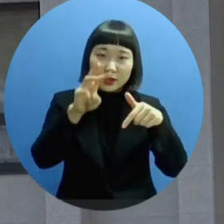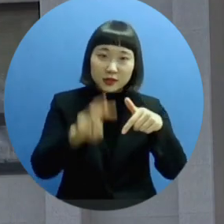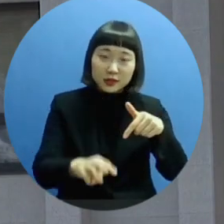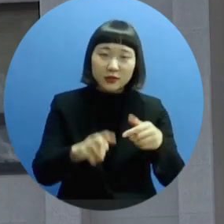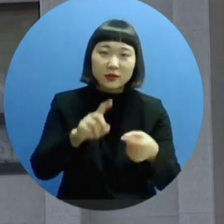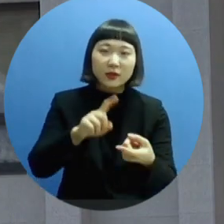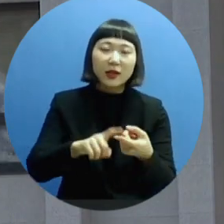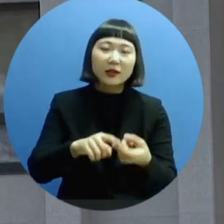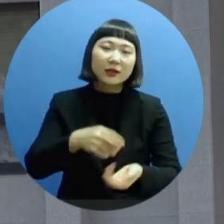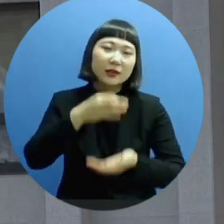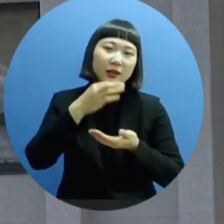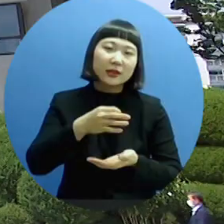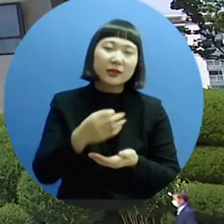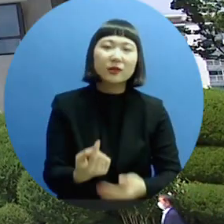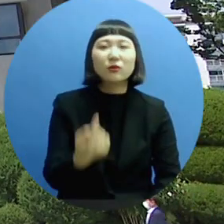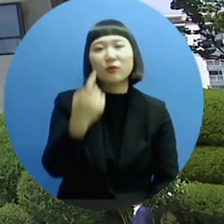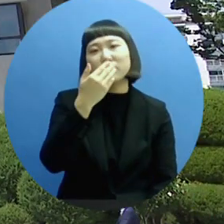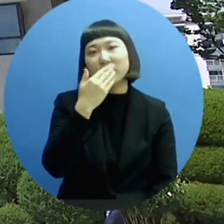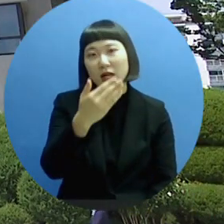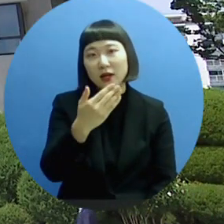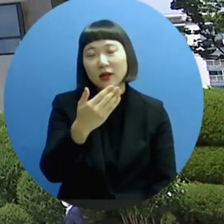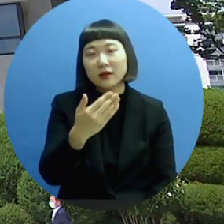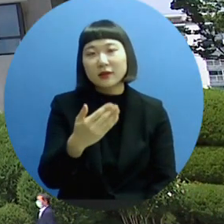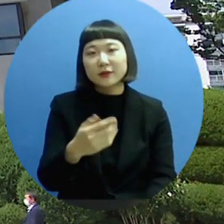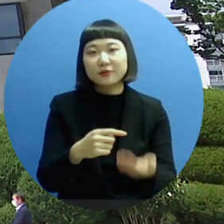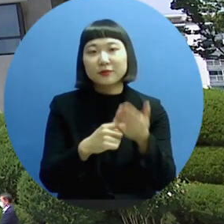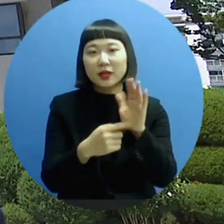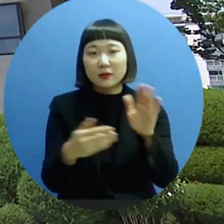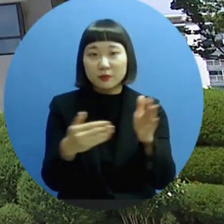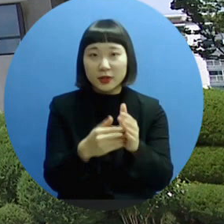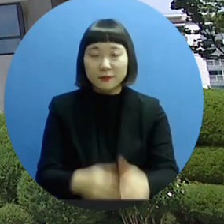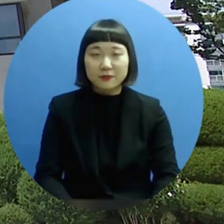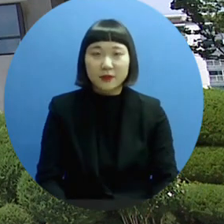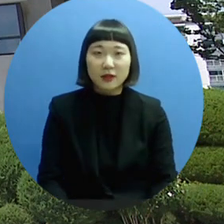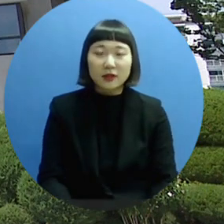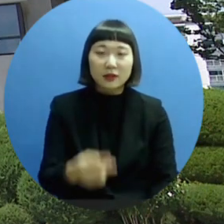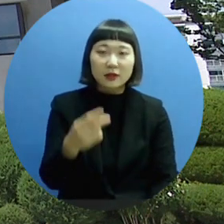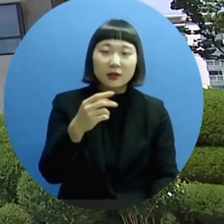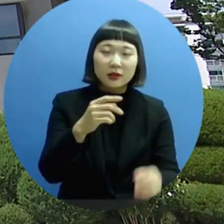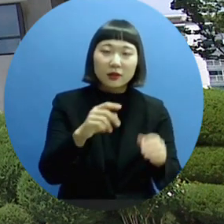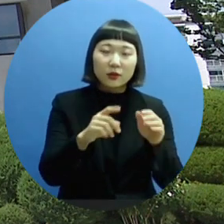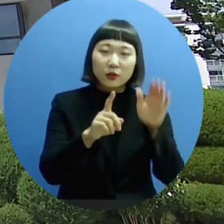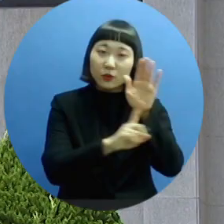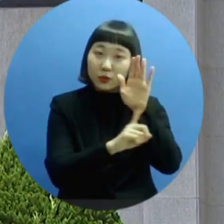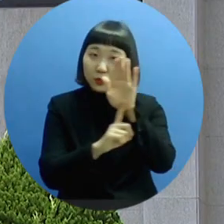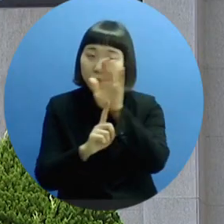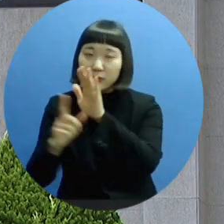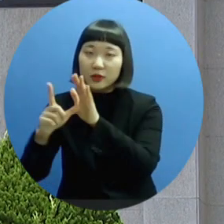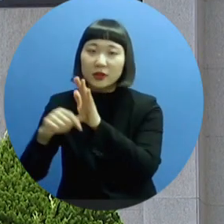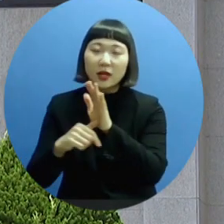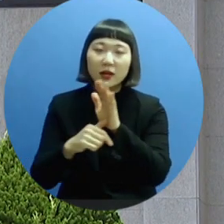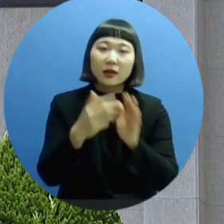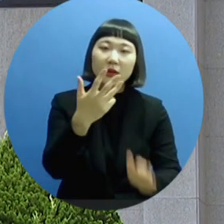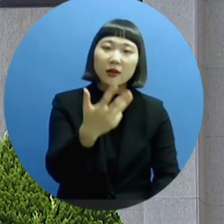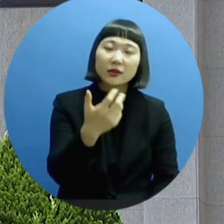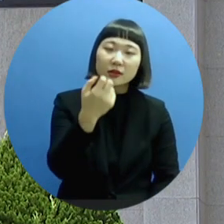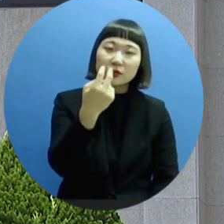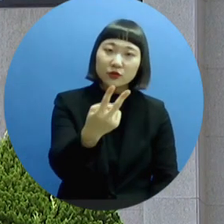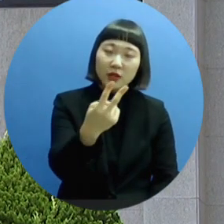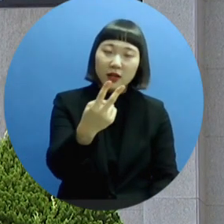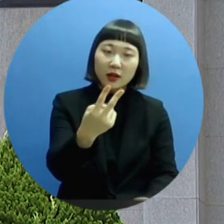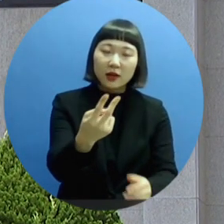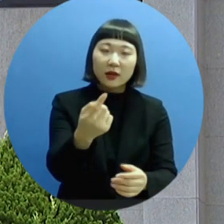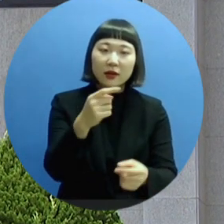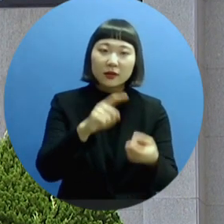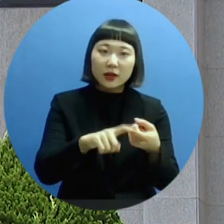창출했다고 덧붙였습니다. 이번 공모에는 17개국의 82개 업체가 참여해 37개 작품이